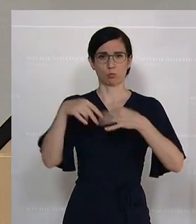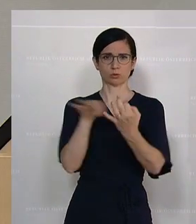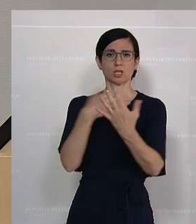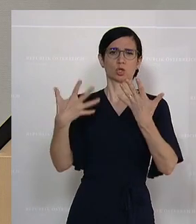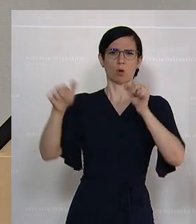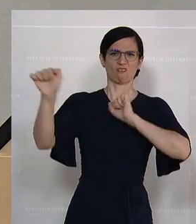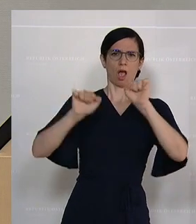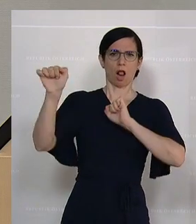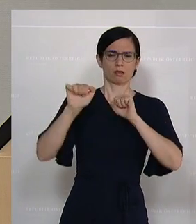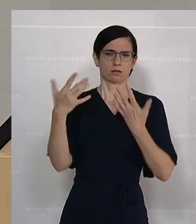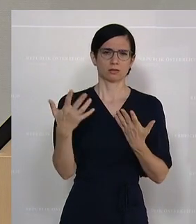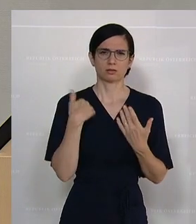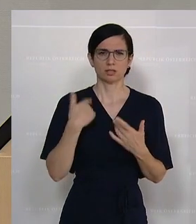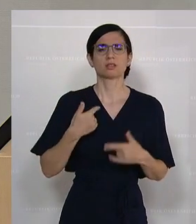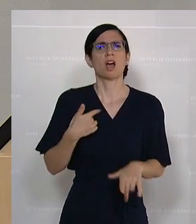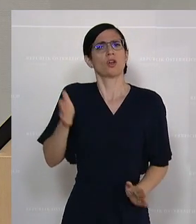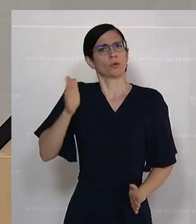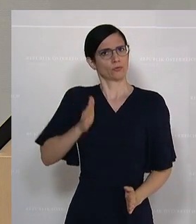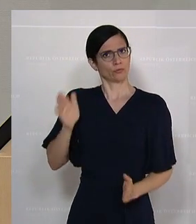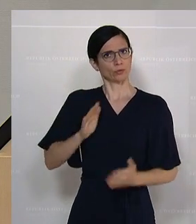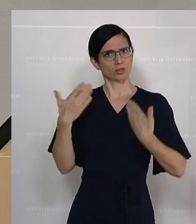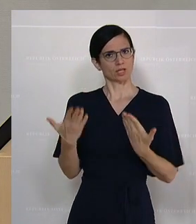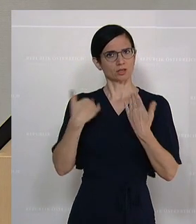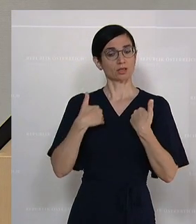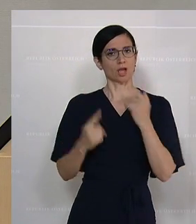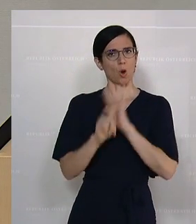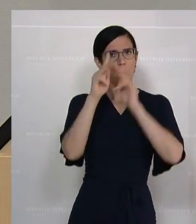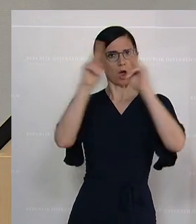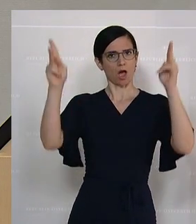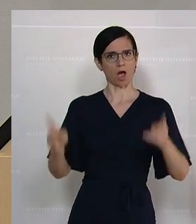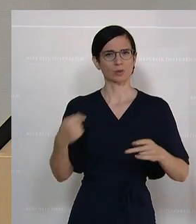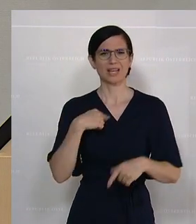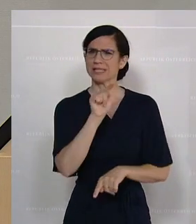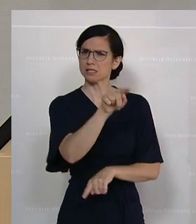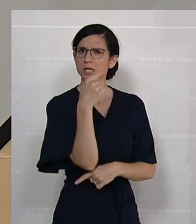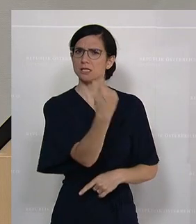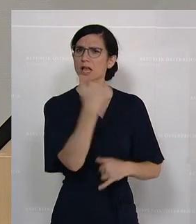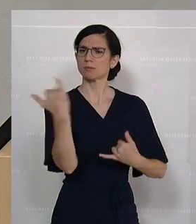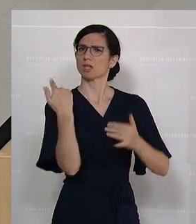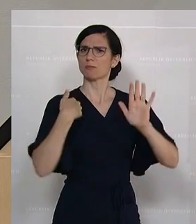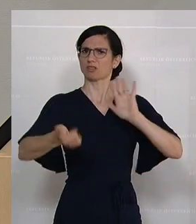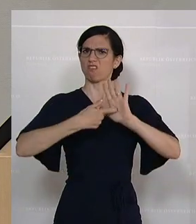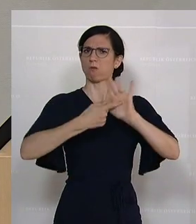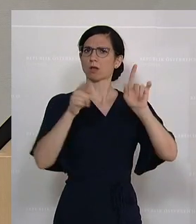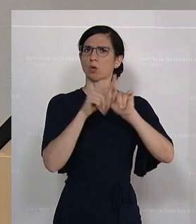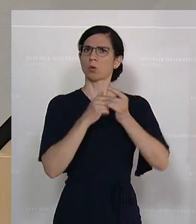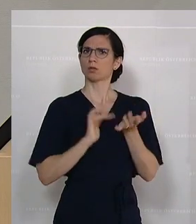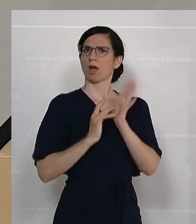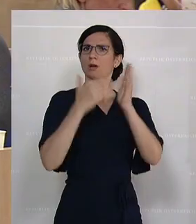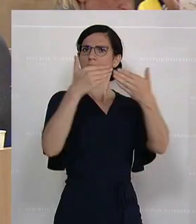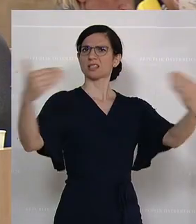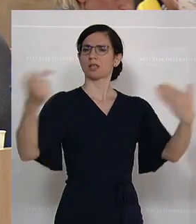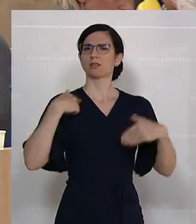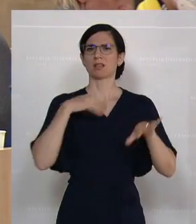vorgangsweise die würde des hohen hauses die dass sie ihn so unvergleichbarer ort und weise repräsentieren mit